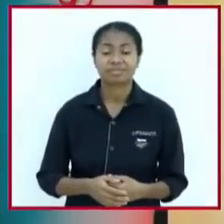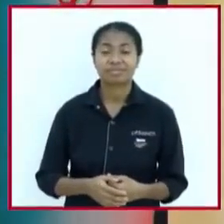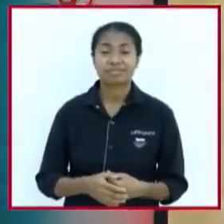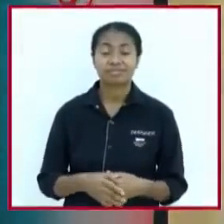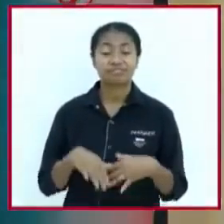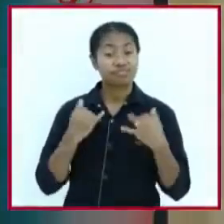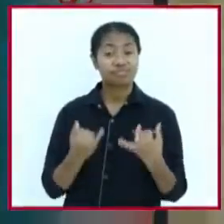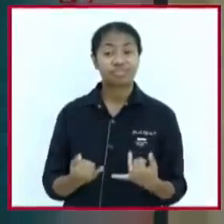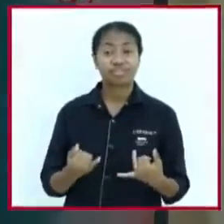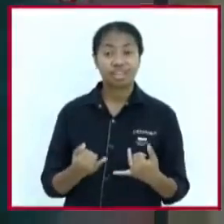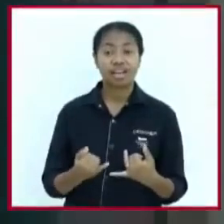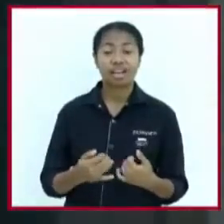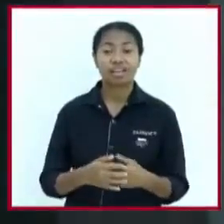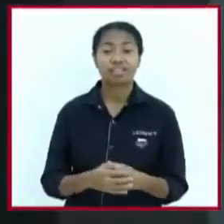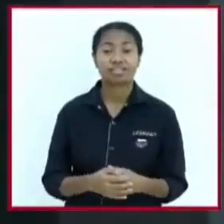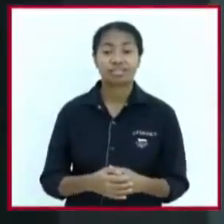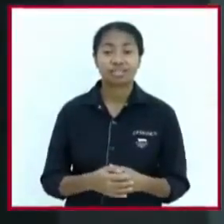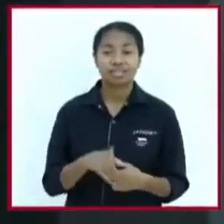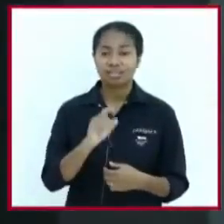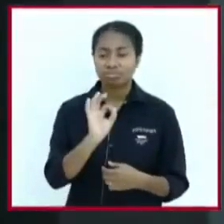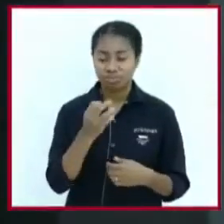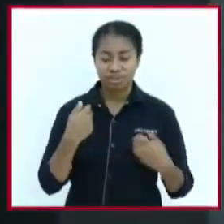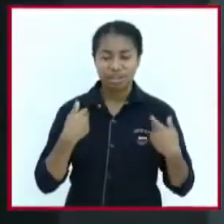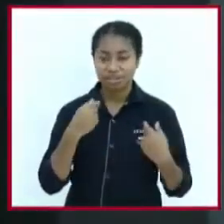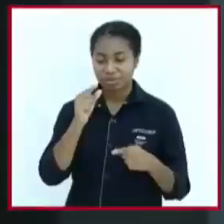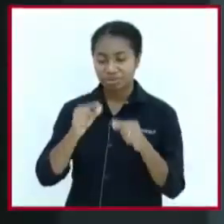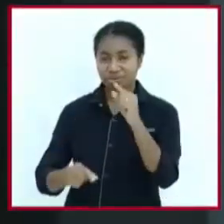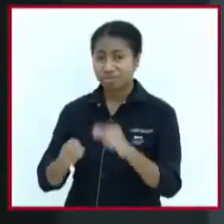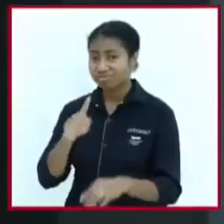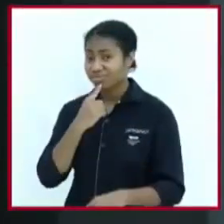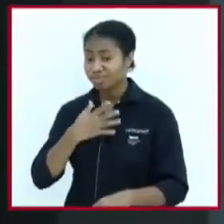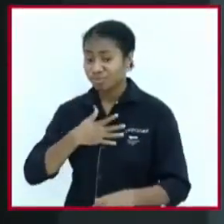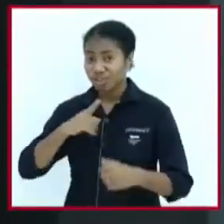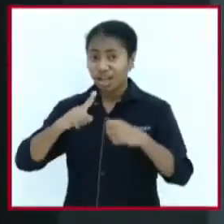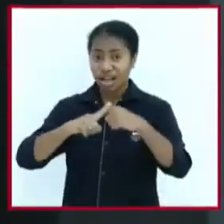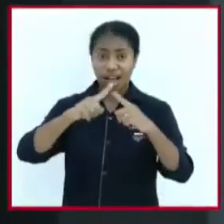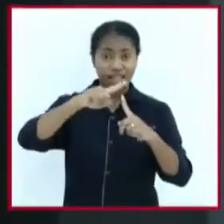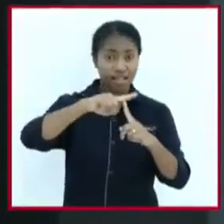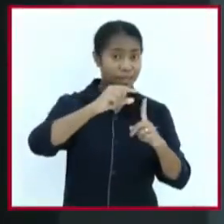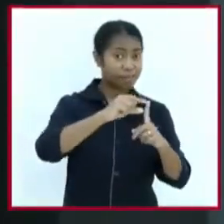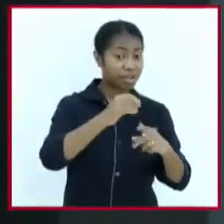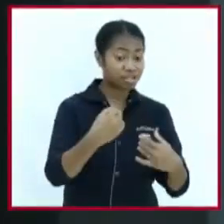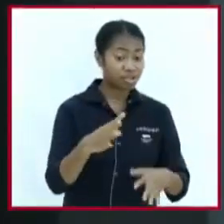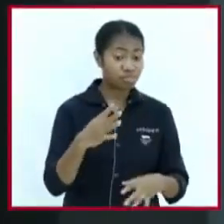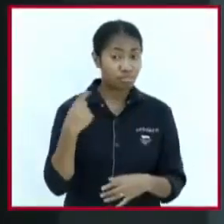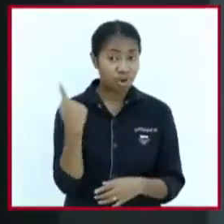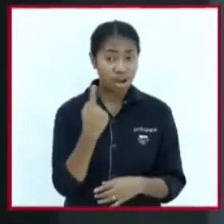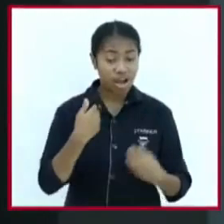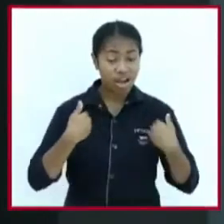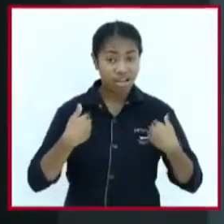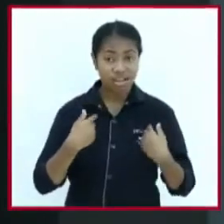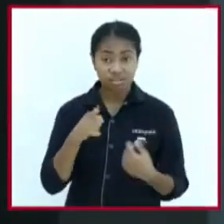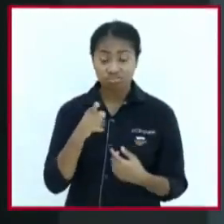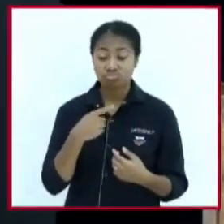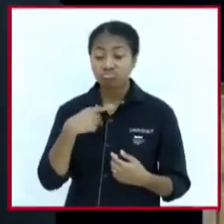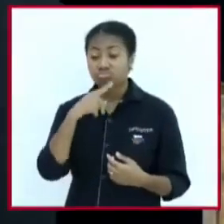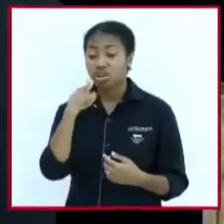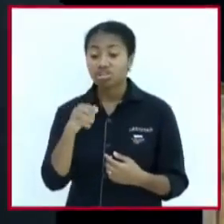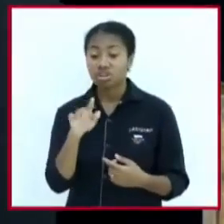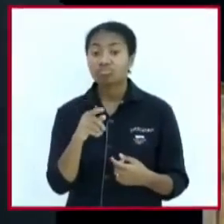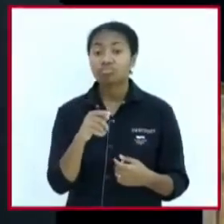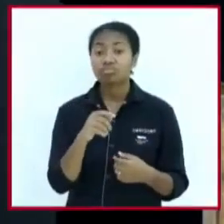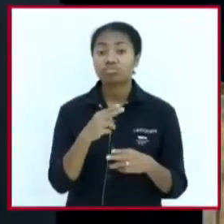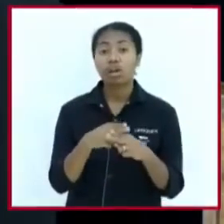Hai sekarang ini jarang mendapat orang seperti itu ya Semua punya KTP tanya Sutra Gebang musik tanya nama ibu kandung siapa